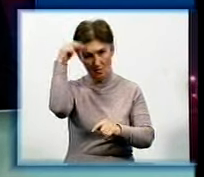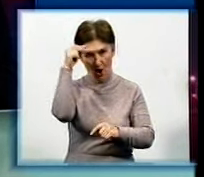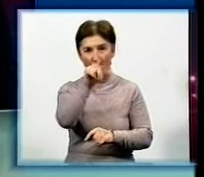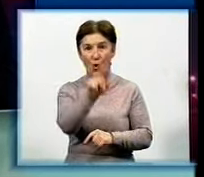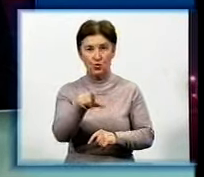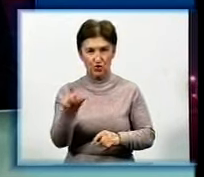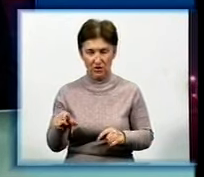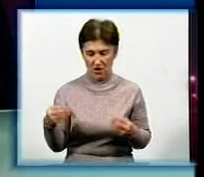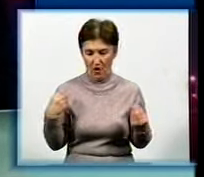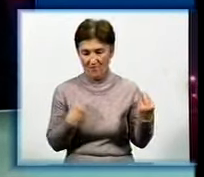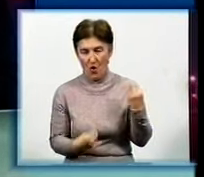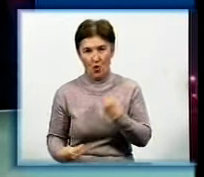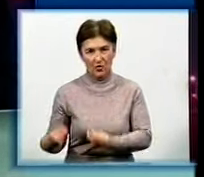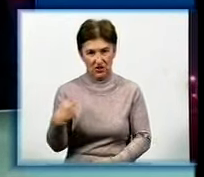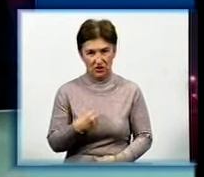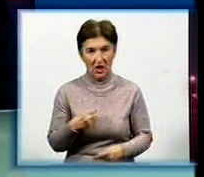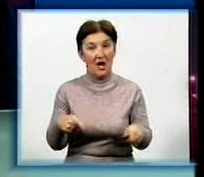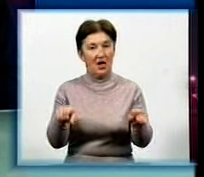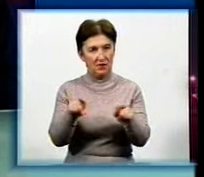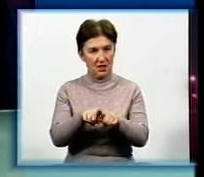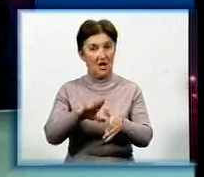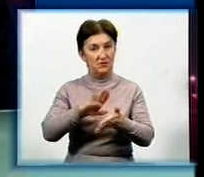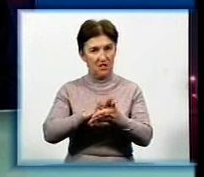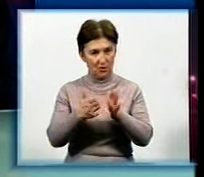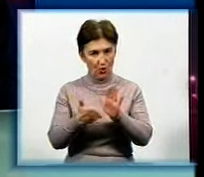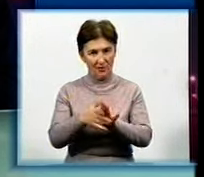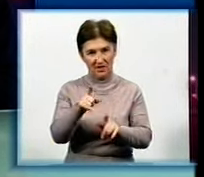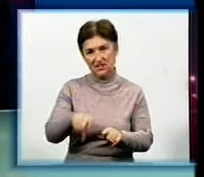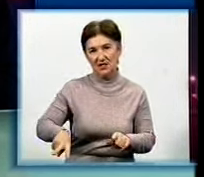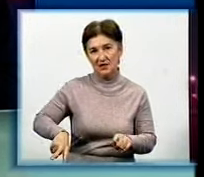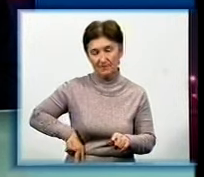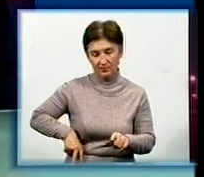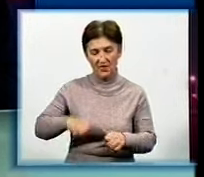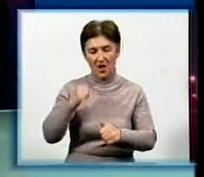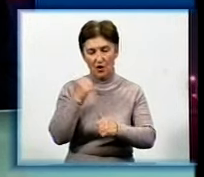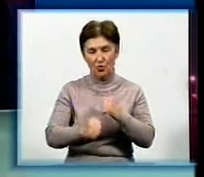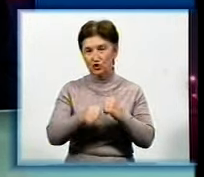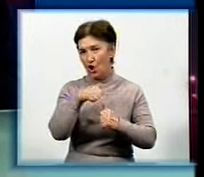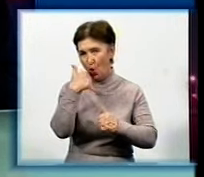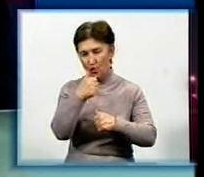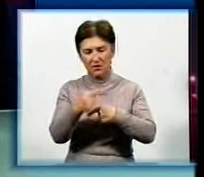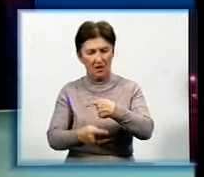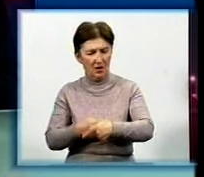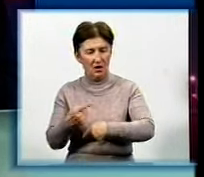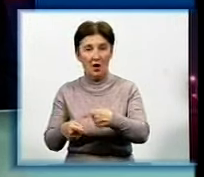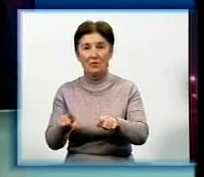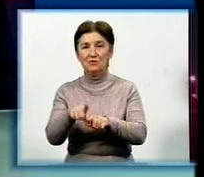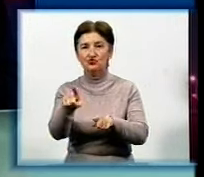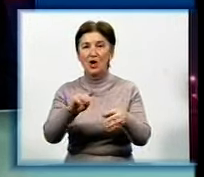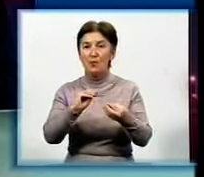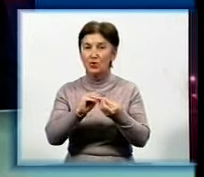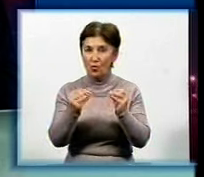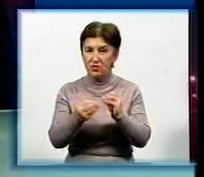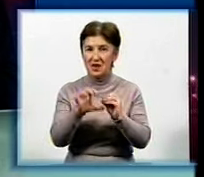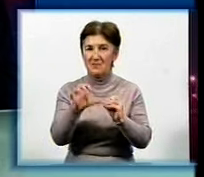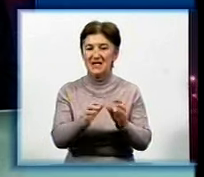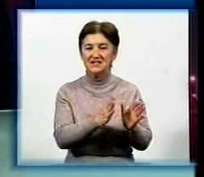одязі така ситуація за словами очільниці закладу повторться з року в рік бо в школі проблеми із системою опалення